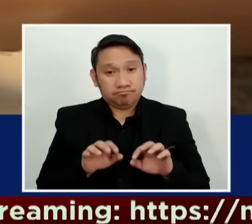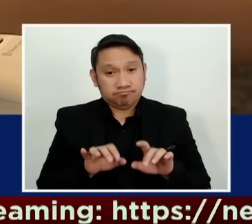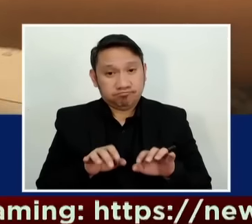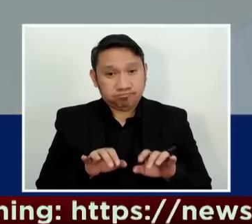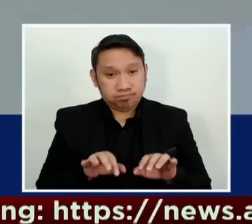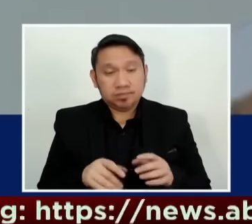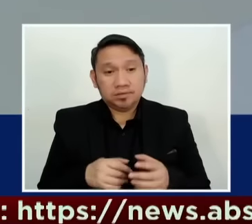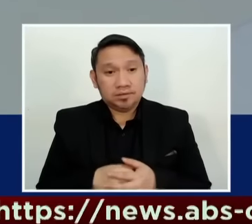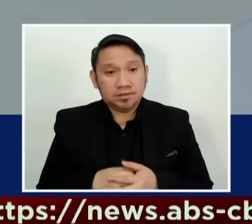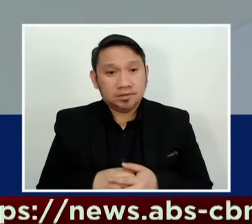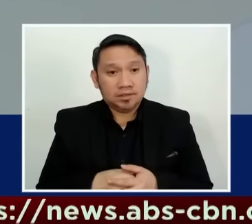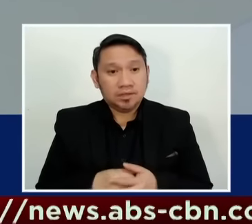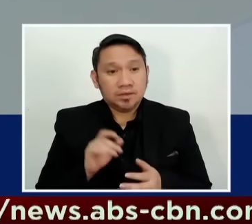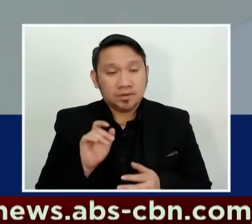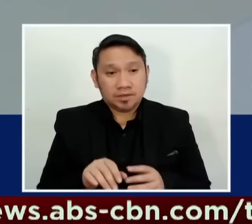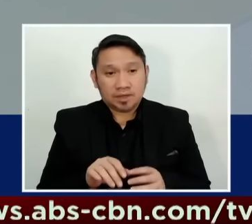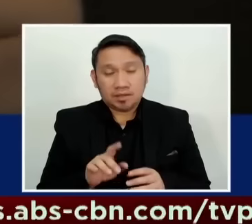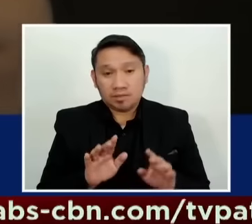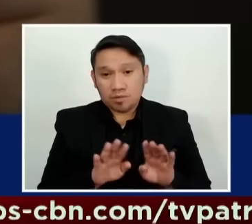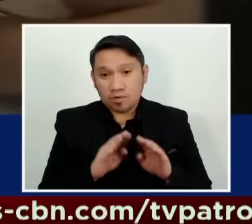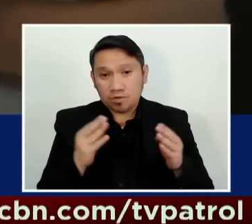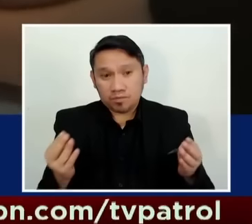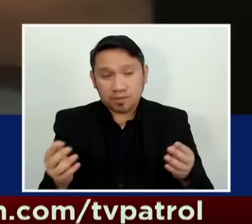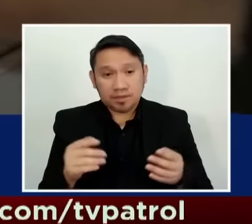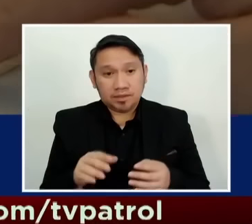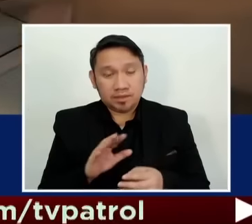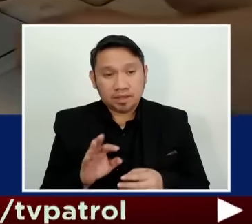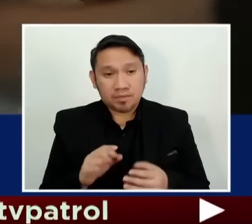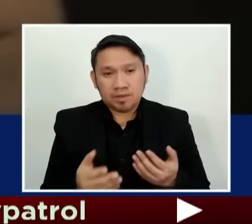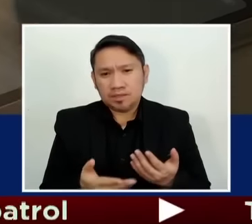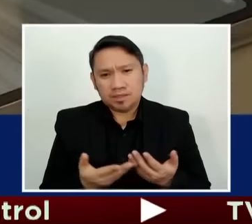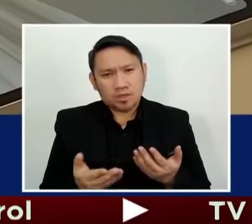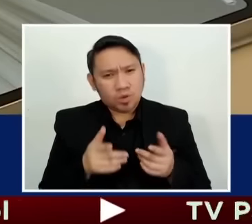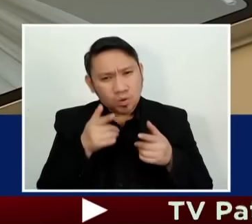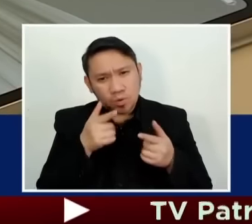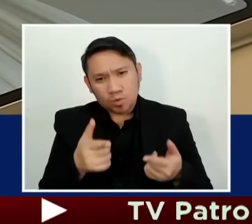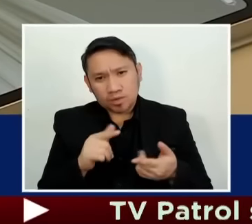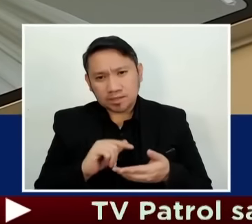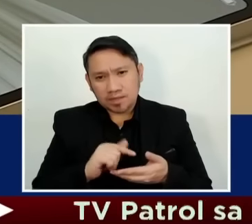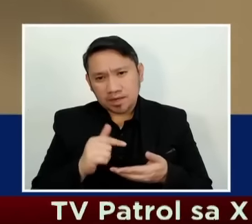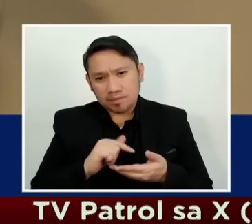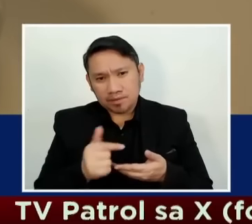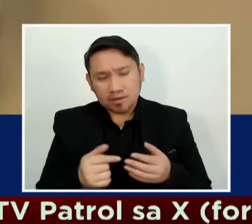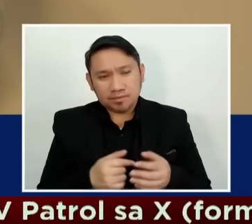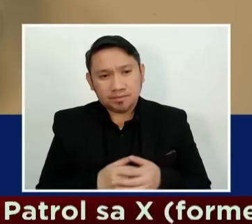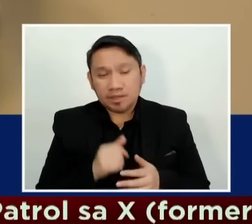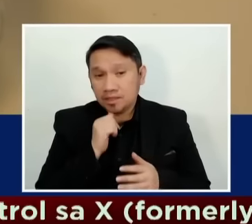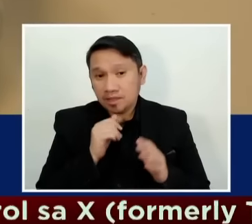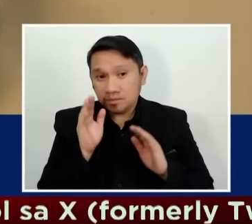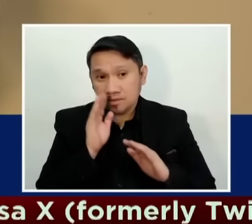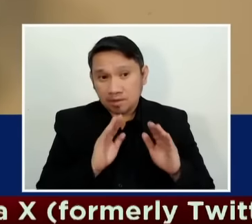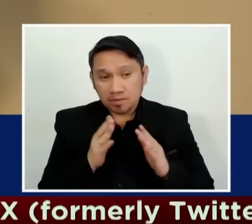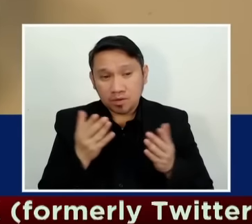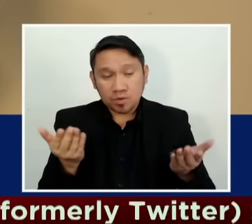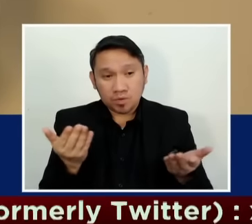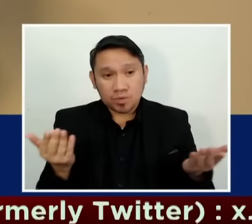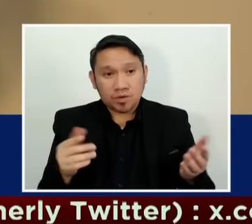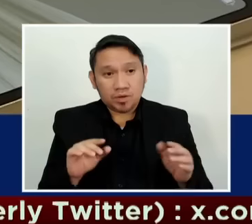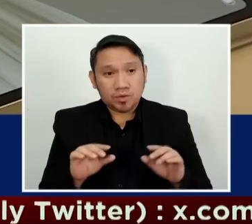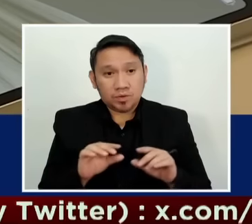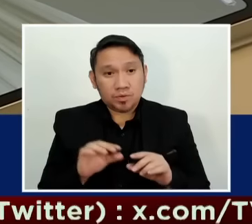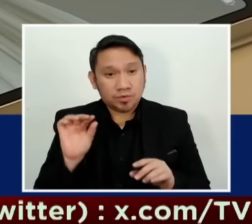step lang, kaya nang buksan at i-setup na parang laptop ang iyong tablet. Hindi na rin problema kung saan ilalagay ang M-Pencil